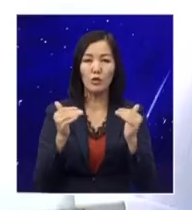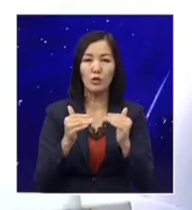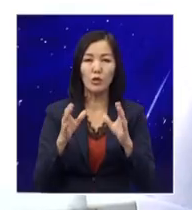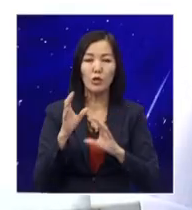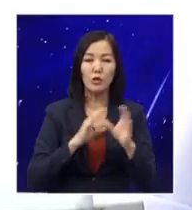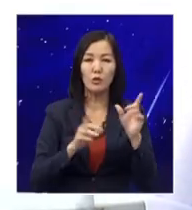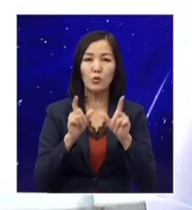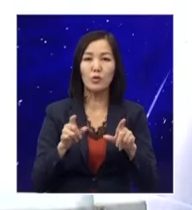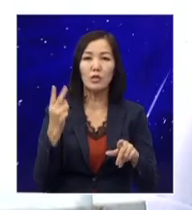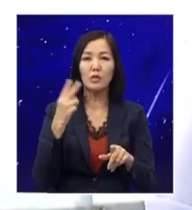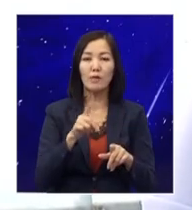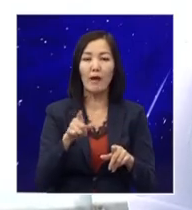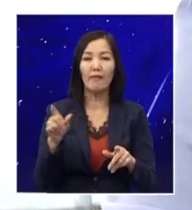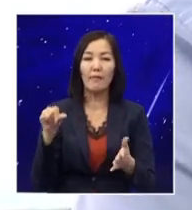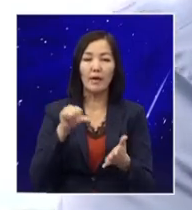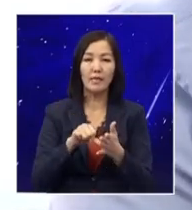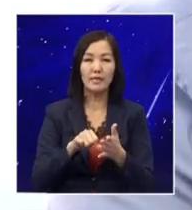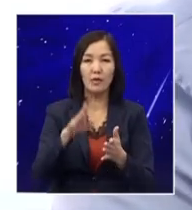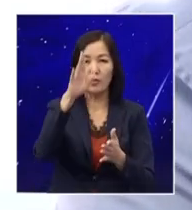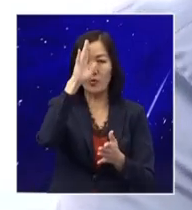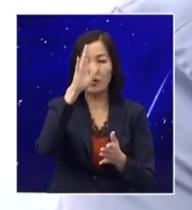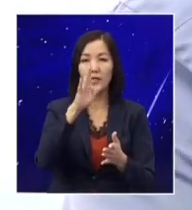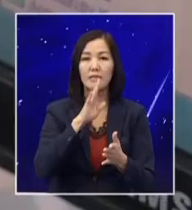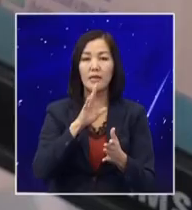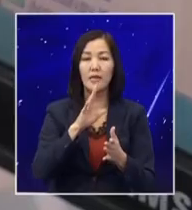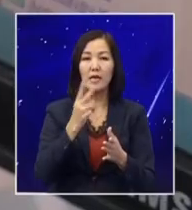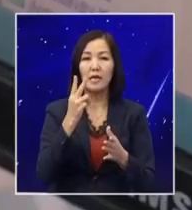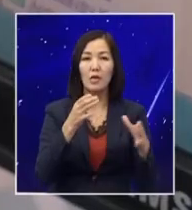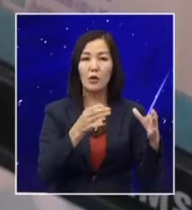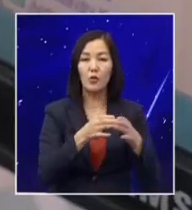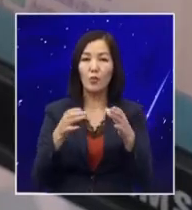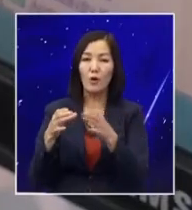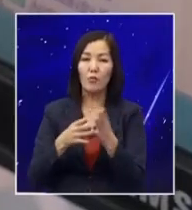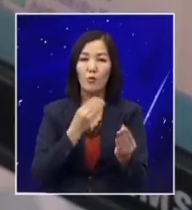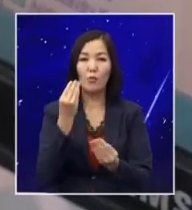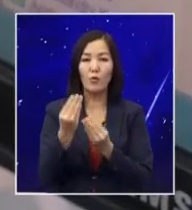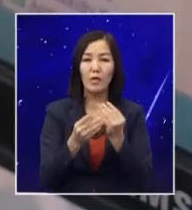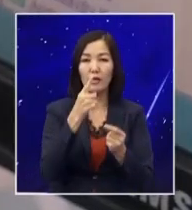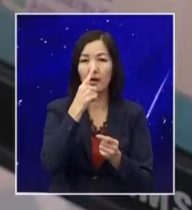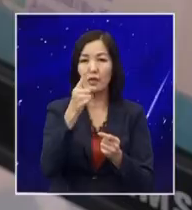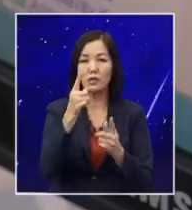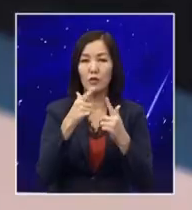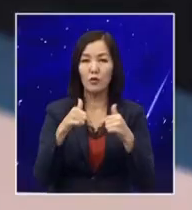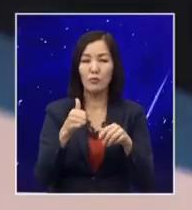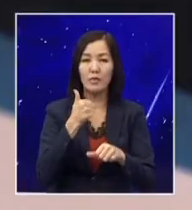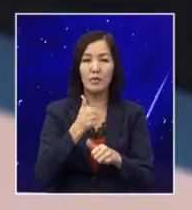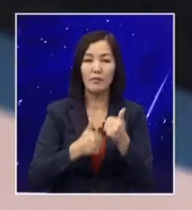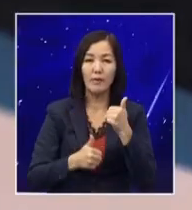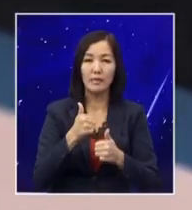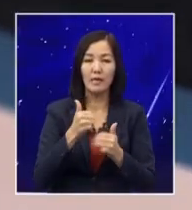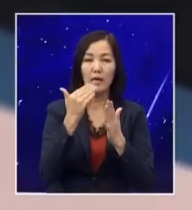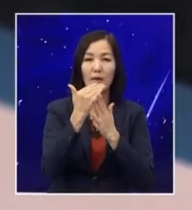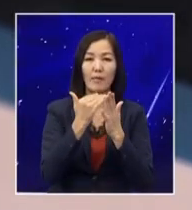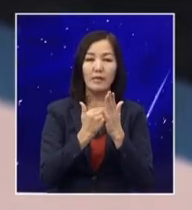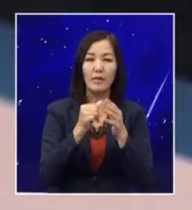20-ға жуық студенті қатысты. Олар ер балалар және қыздар болып екі топқа бөлініп ойнады. Қашықтан ұйымдастырылған бәсекені арнайы бағдарлама